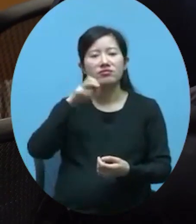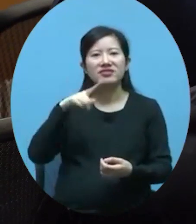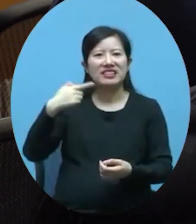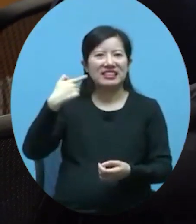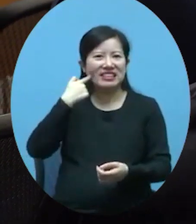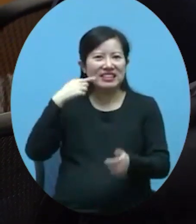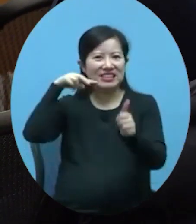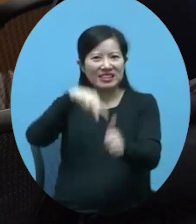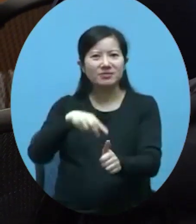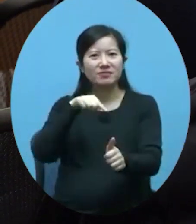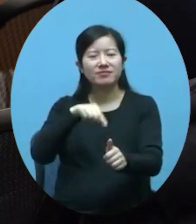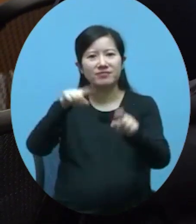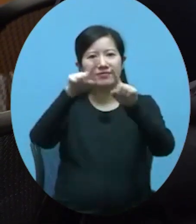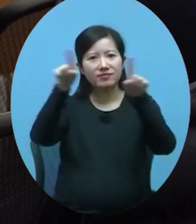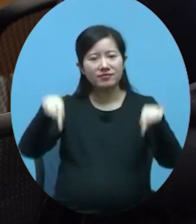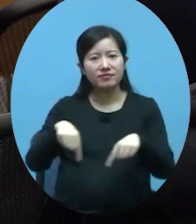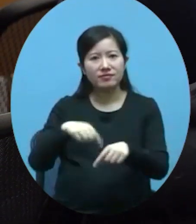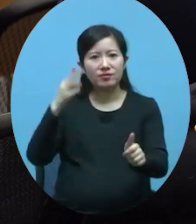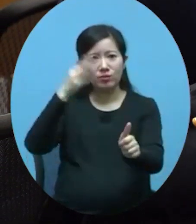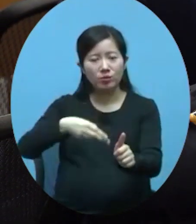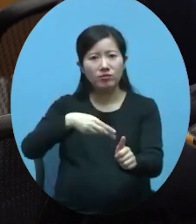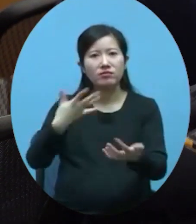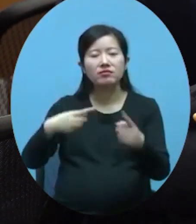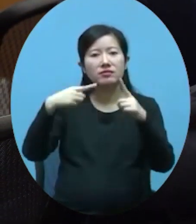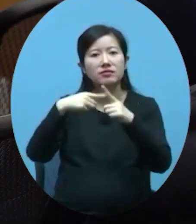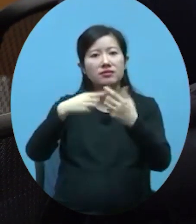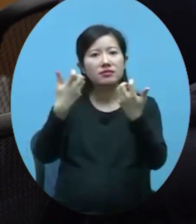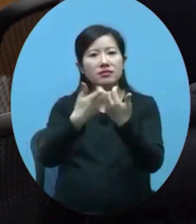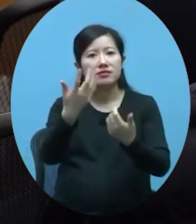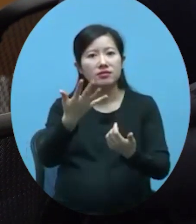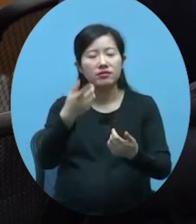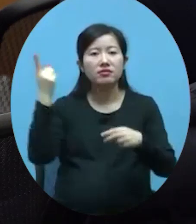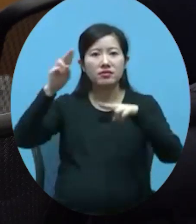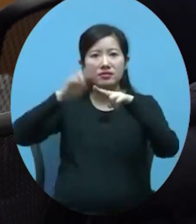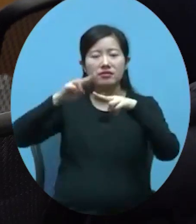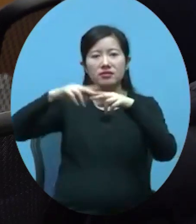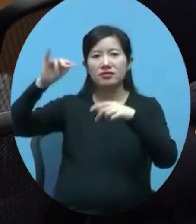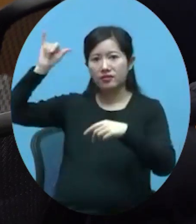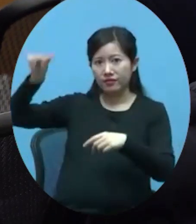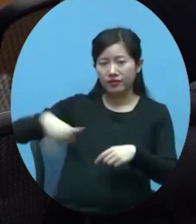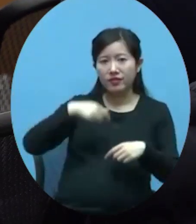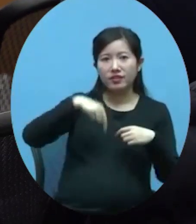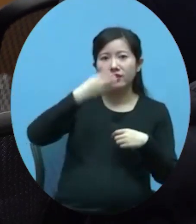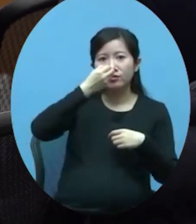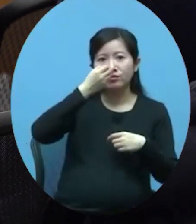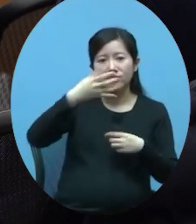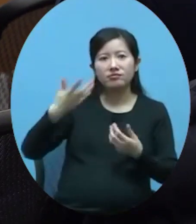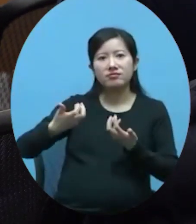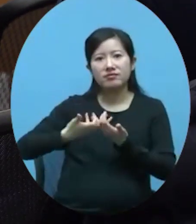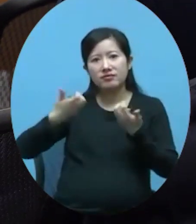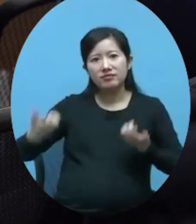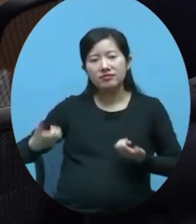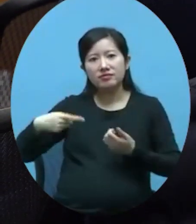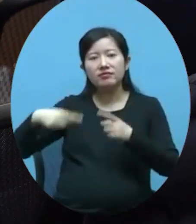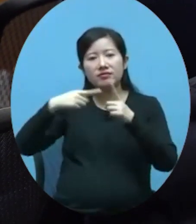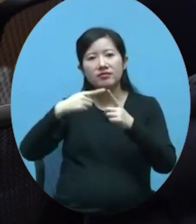令的那其实现在有几多的人是在内地翻译进来检疫中心而当中有几多其实是在非本港